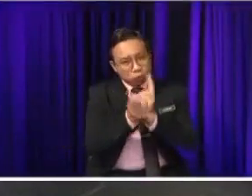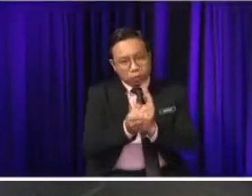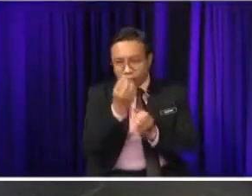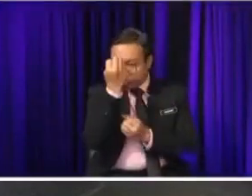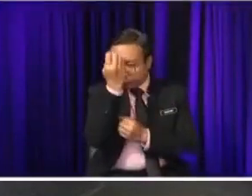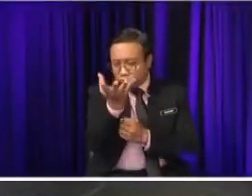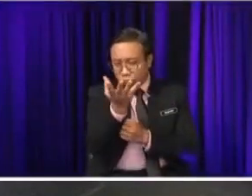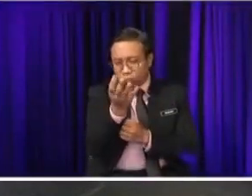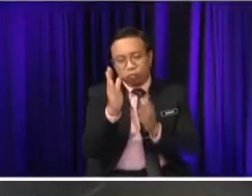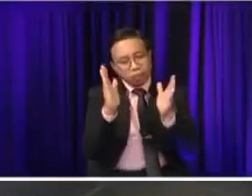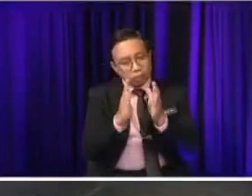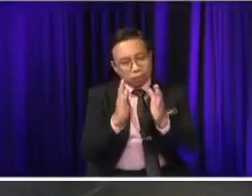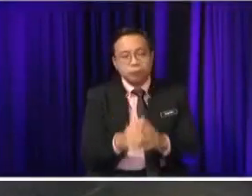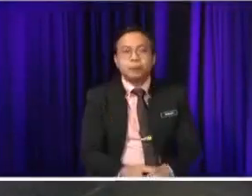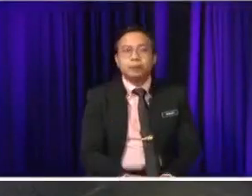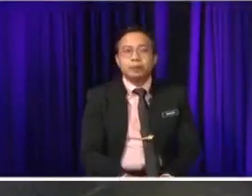agak